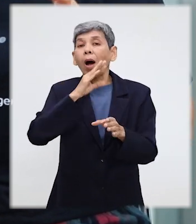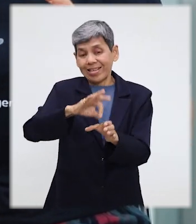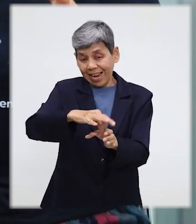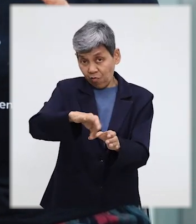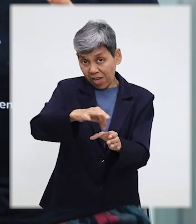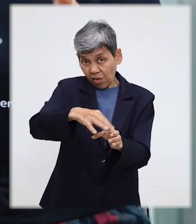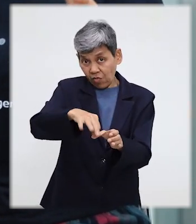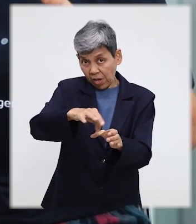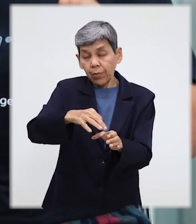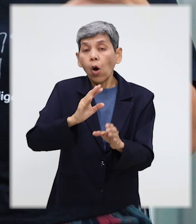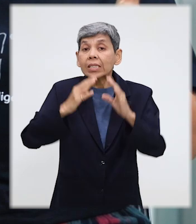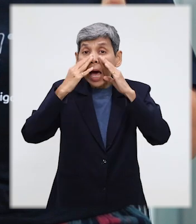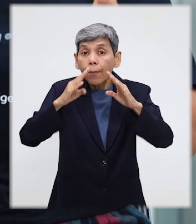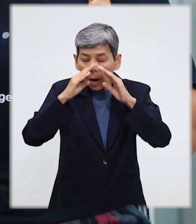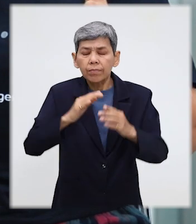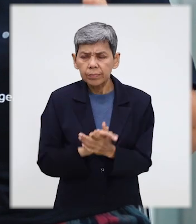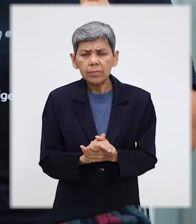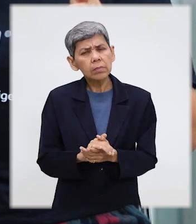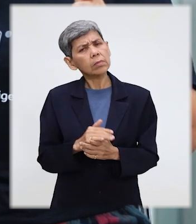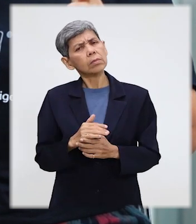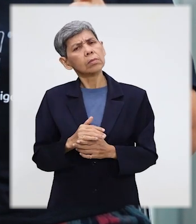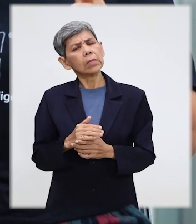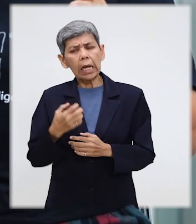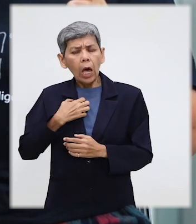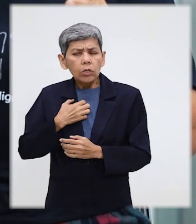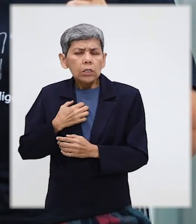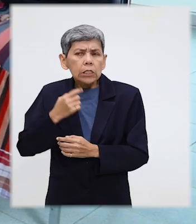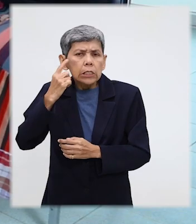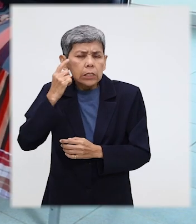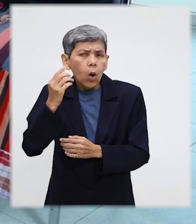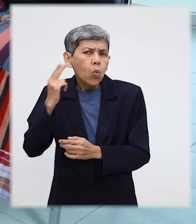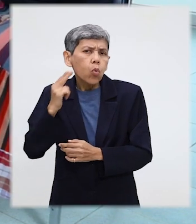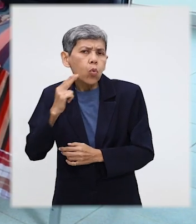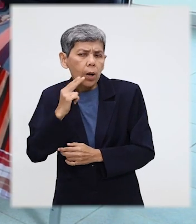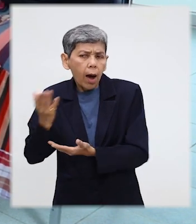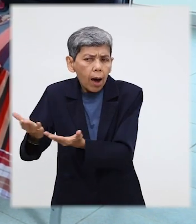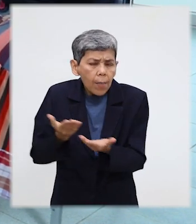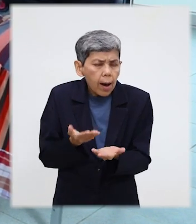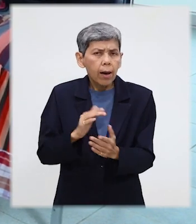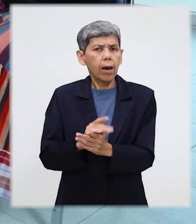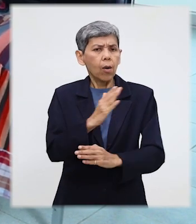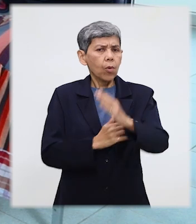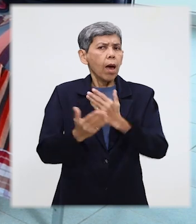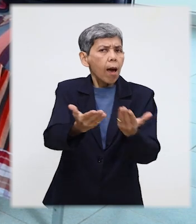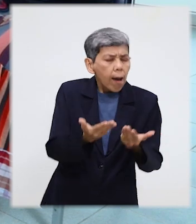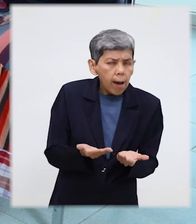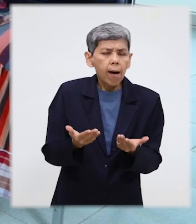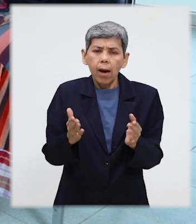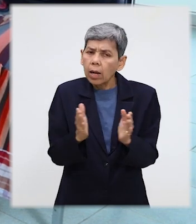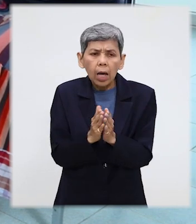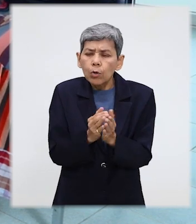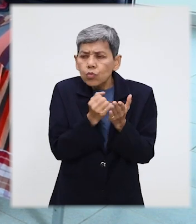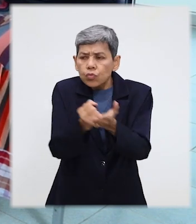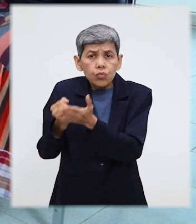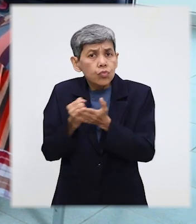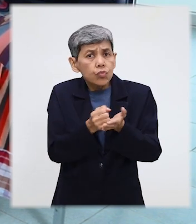แฟหรือร้านอาหารของคนตาบอดแต่ทำไมเราไม่เลือกเอาคนหูหนวกด้วยหรื จะวีลแชร์ก็ได้ทุกคนเป็นต